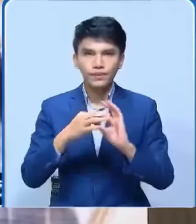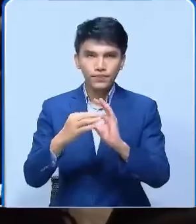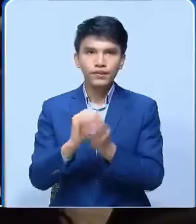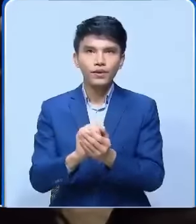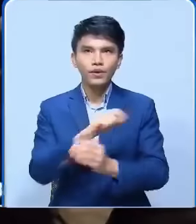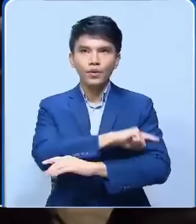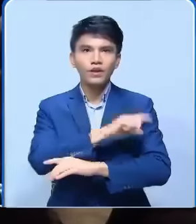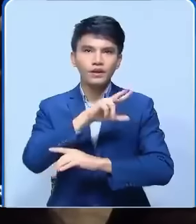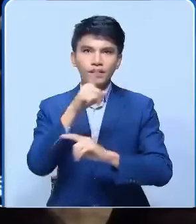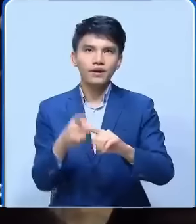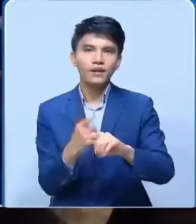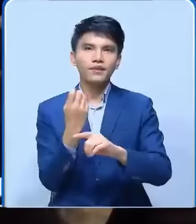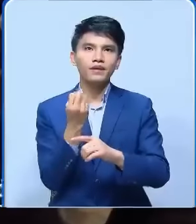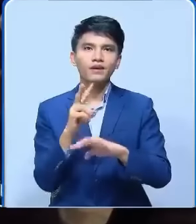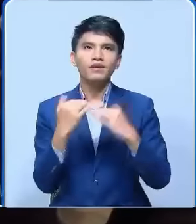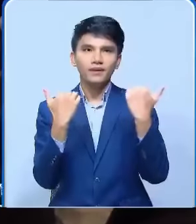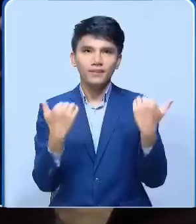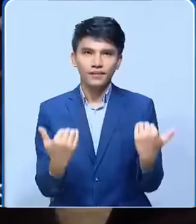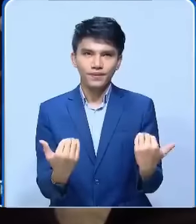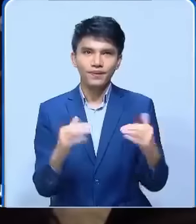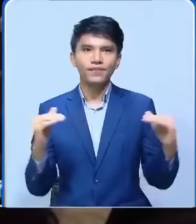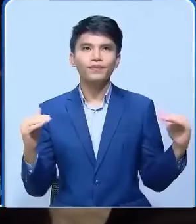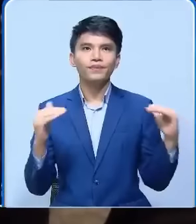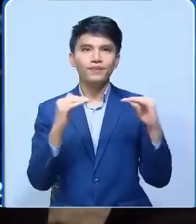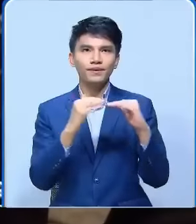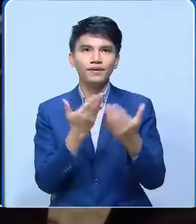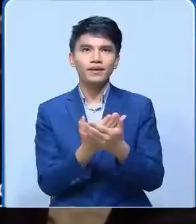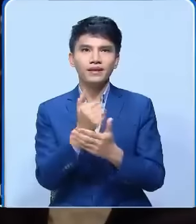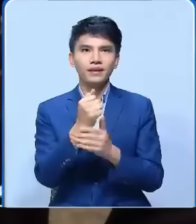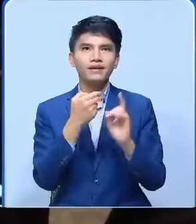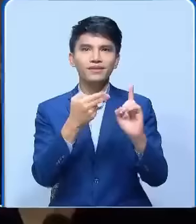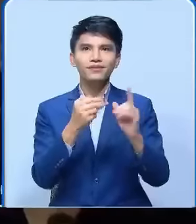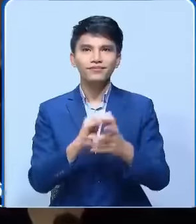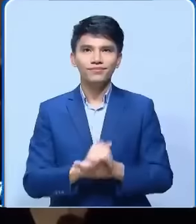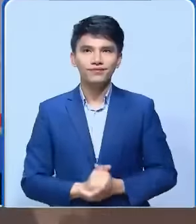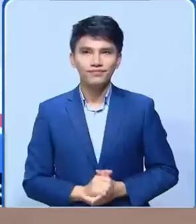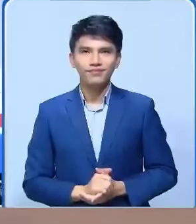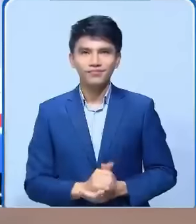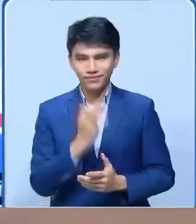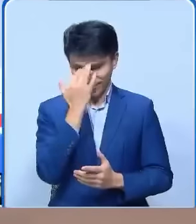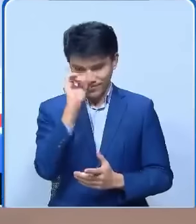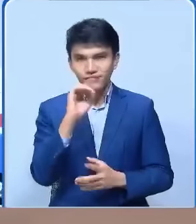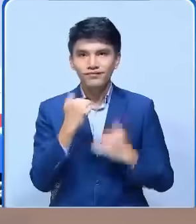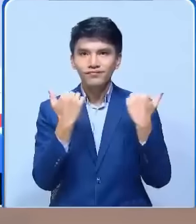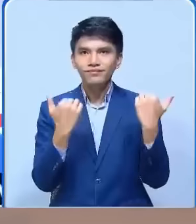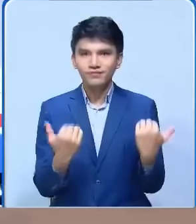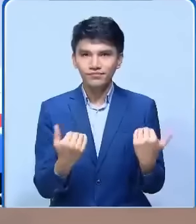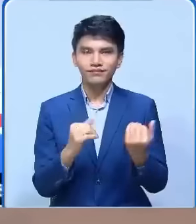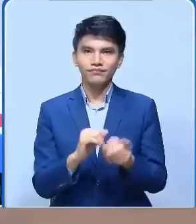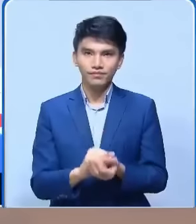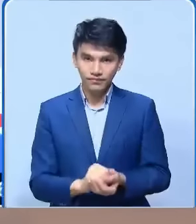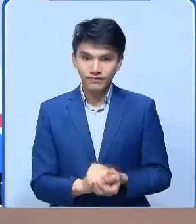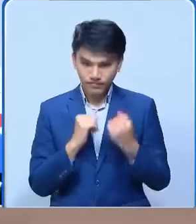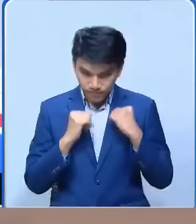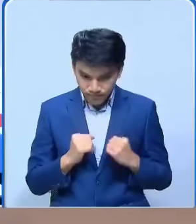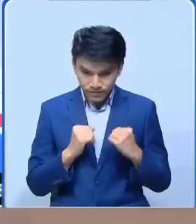ในวันที่3ธันวาคมนี้เพื่อที่จะรักษาสิทธิ์รับเงิน 10,000 บาทของท่านด้วยนะ เพราะว่าเดี๋ยวเขาจะยังรีทรายคือพย